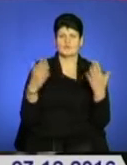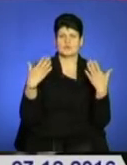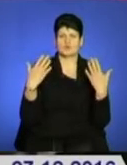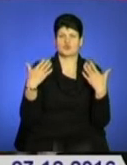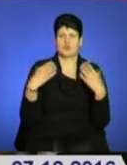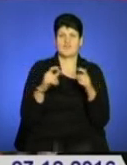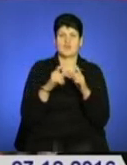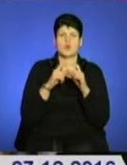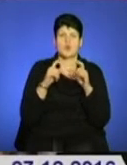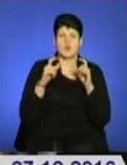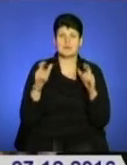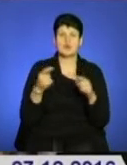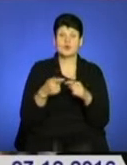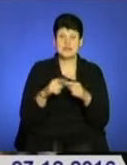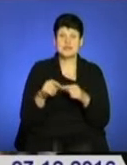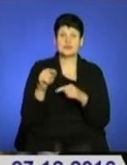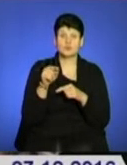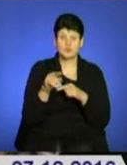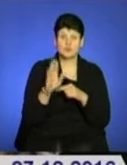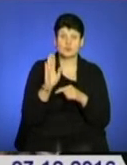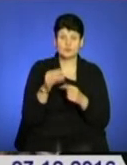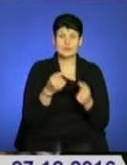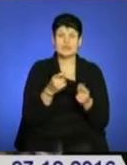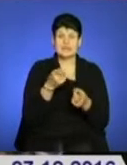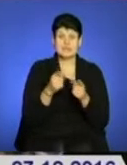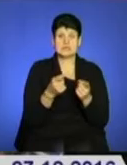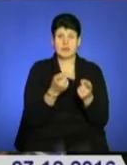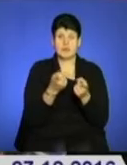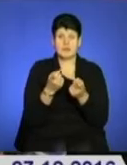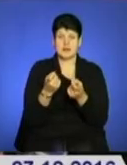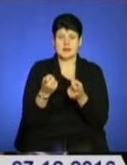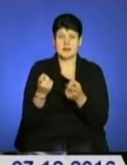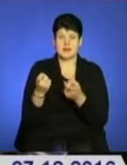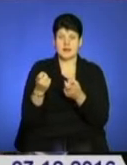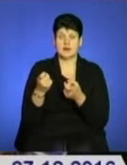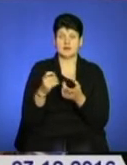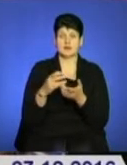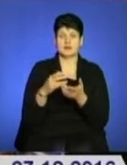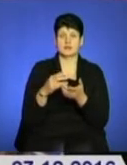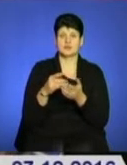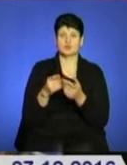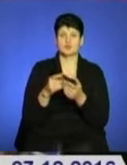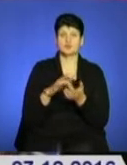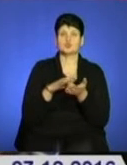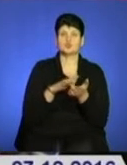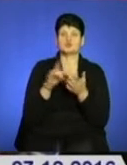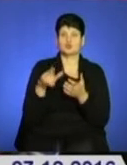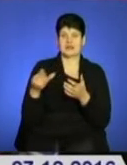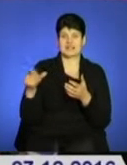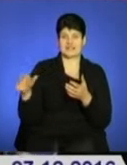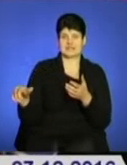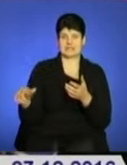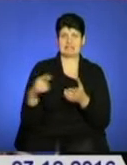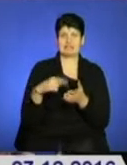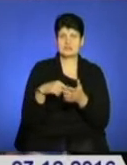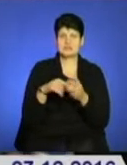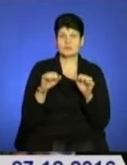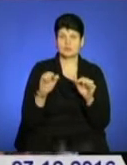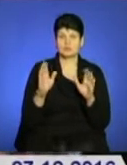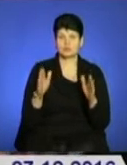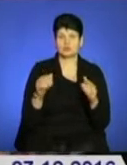туристично-відпочинковий комплекс. Це тоді дійсно притягне туристів до самого містечка. Дійсно, в містечку можна буде